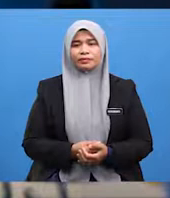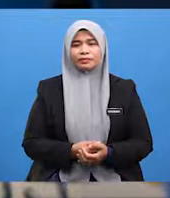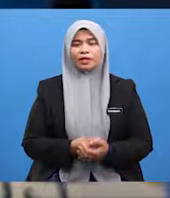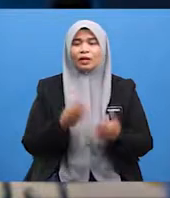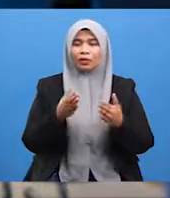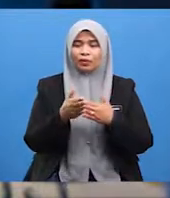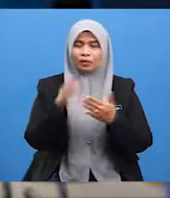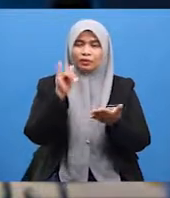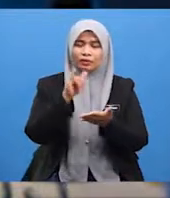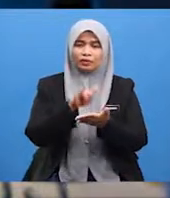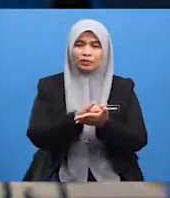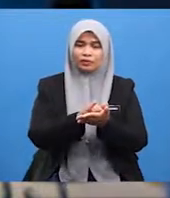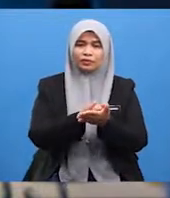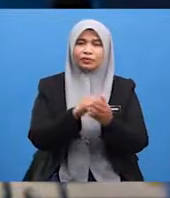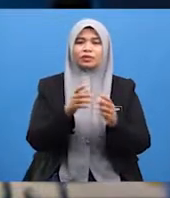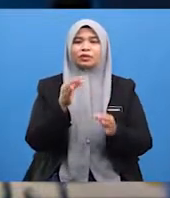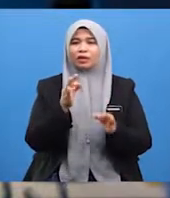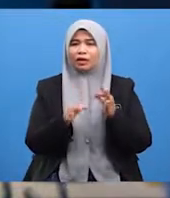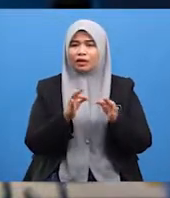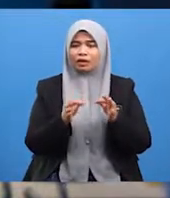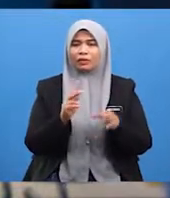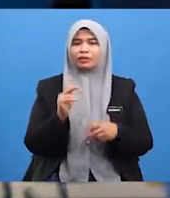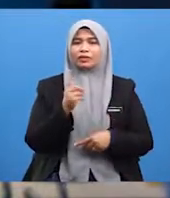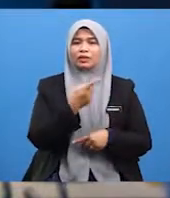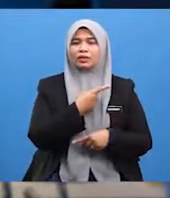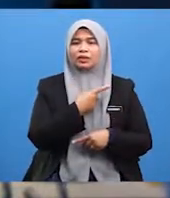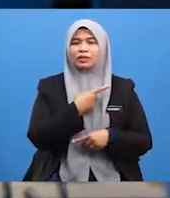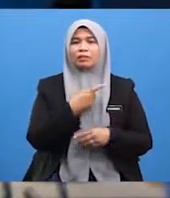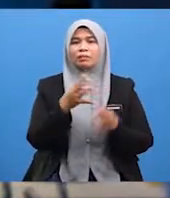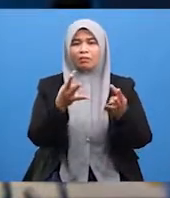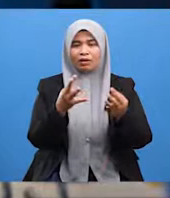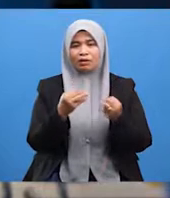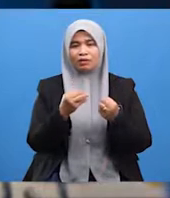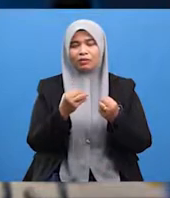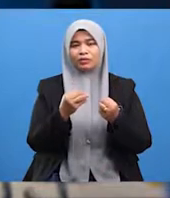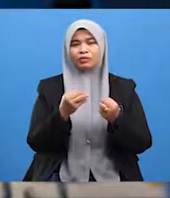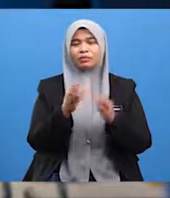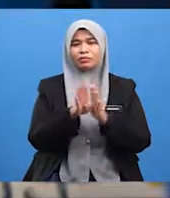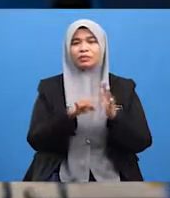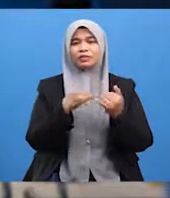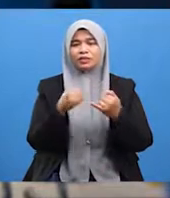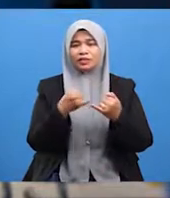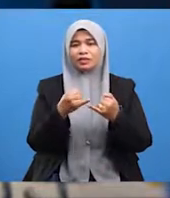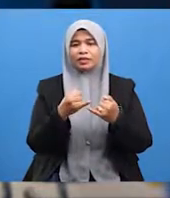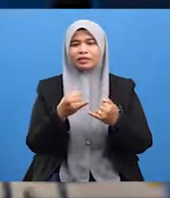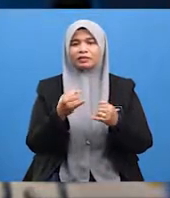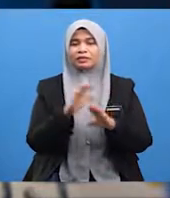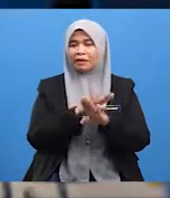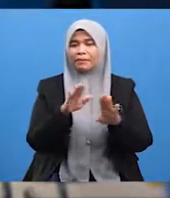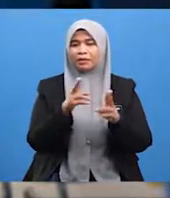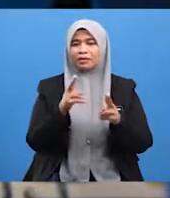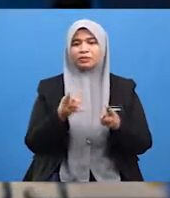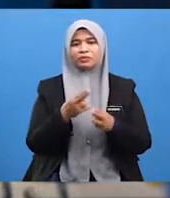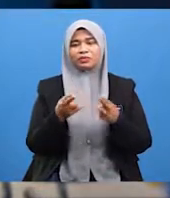Oleh hal yang demikian, sekiranya kita memasang impian tanpa usaha dan kesungguhan,